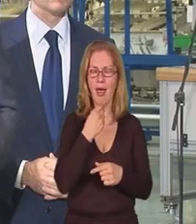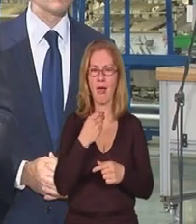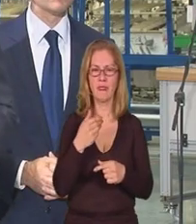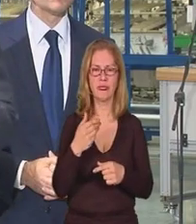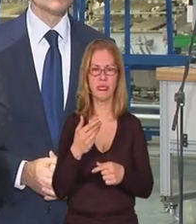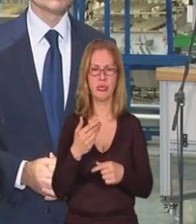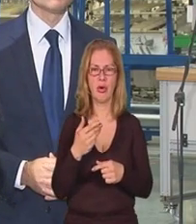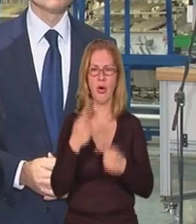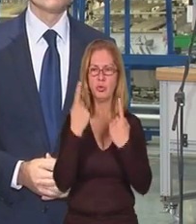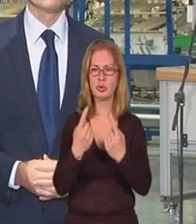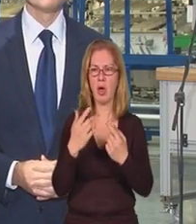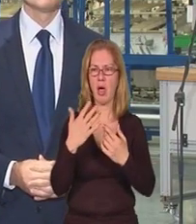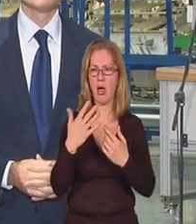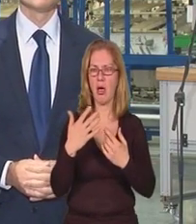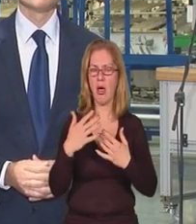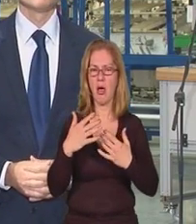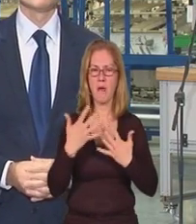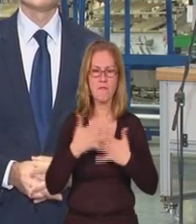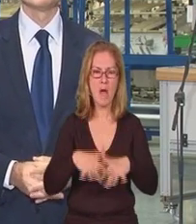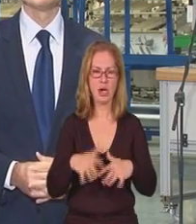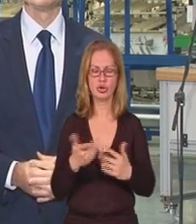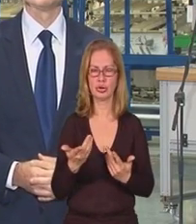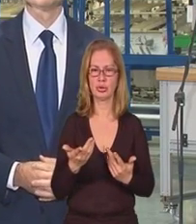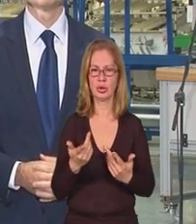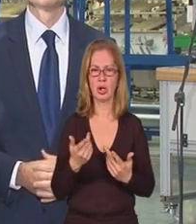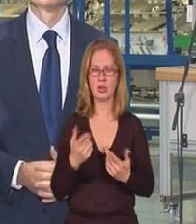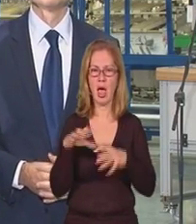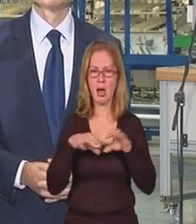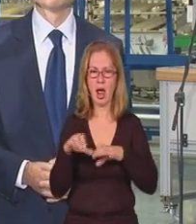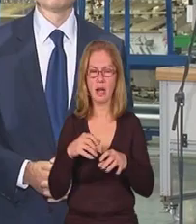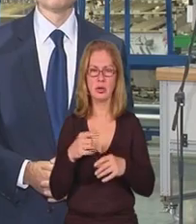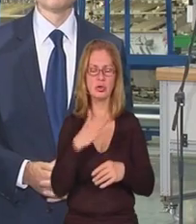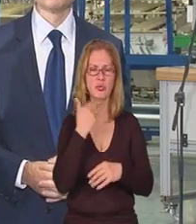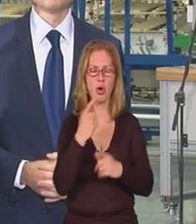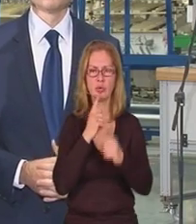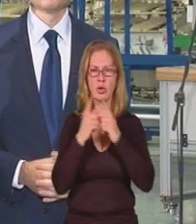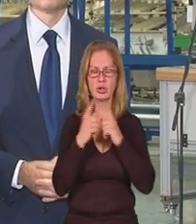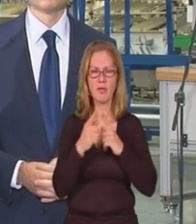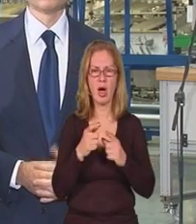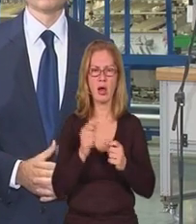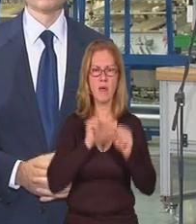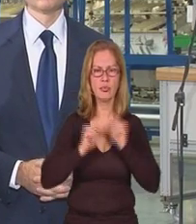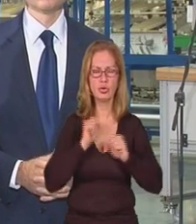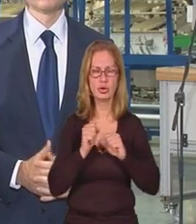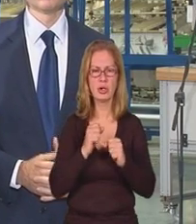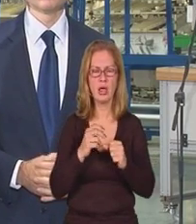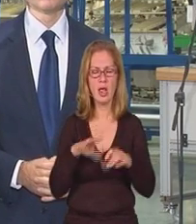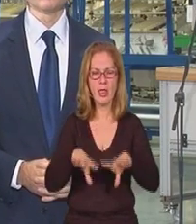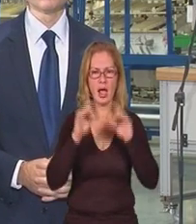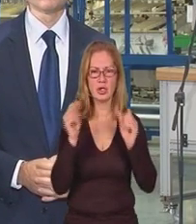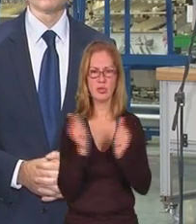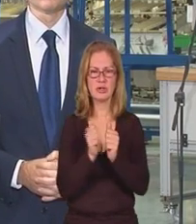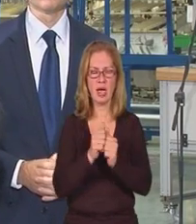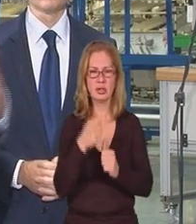stoje mašine, zaposleni radnici, teški pregovori, stoji iza toga. Mnogo puta smo razgovarali, mučili se i jedni i drugi da bismo